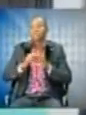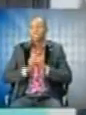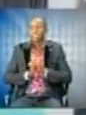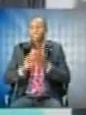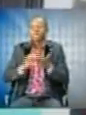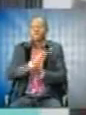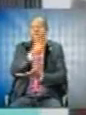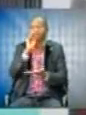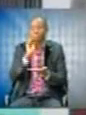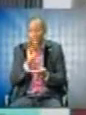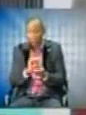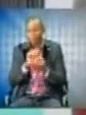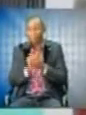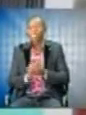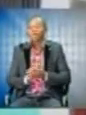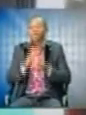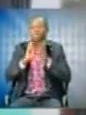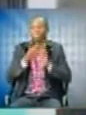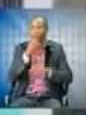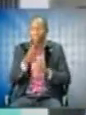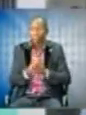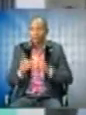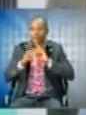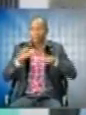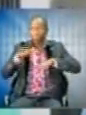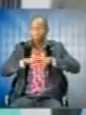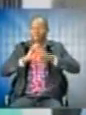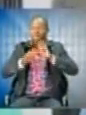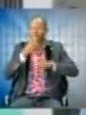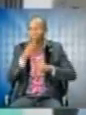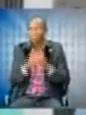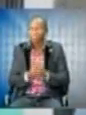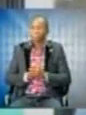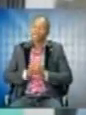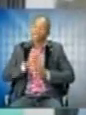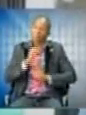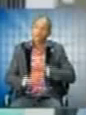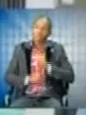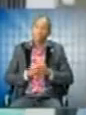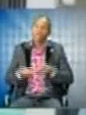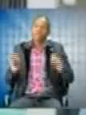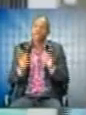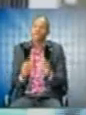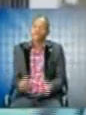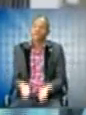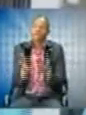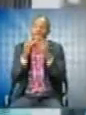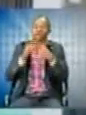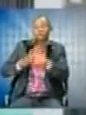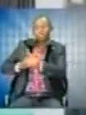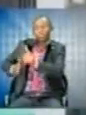nous a poussés, c'est d'abord l'essence humaine qui nous a beaucoup dévorés. Quand ça bouge chez les voisins, en tout cas, on doit porter ses